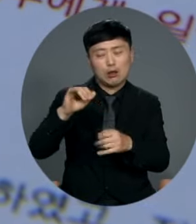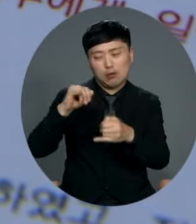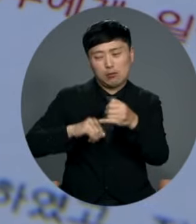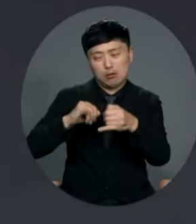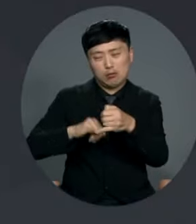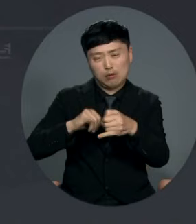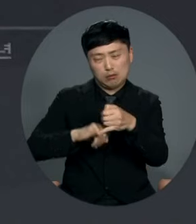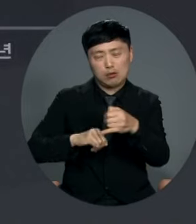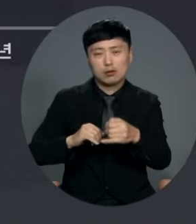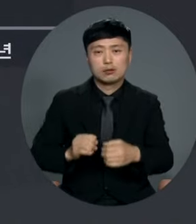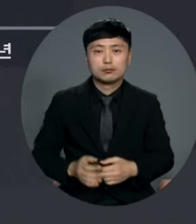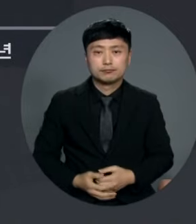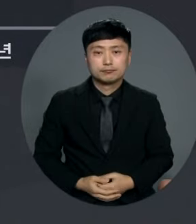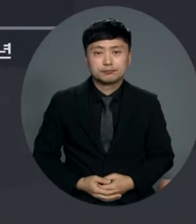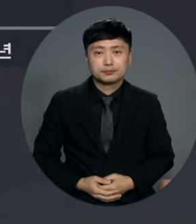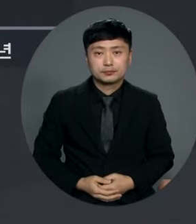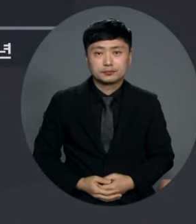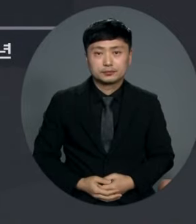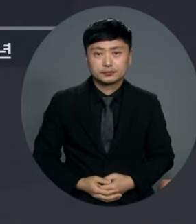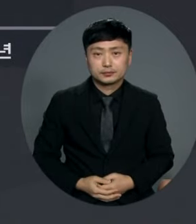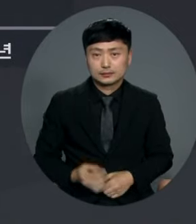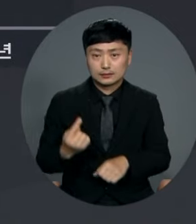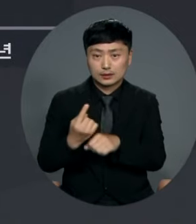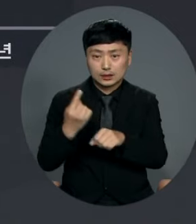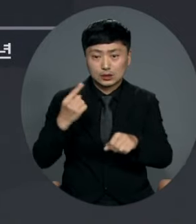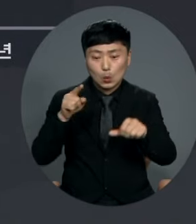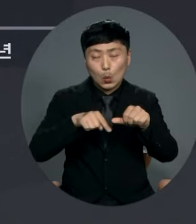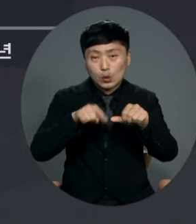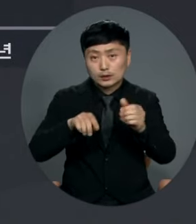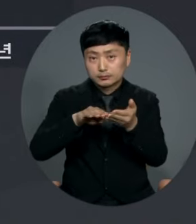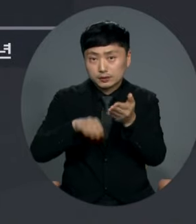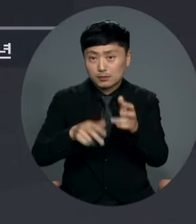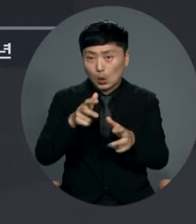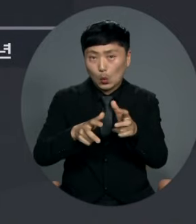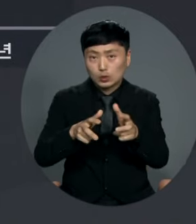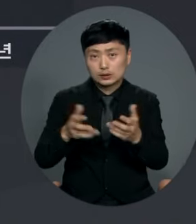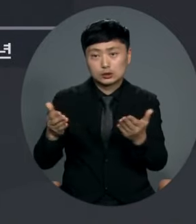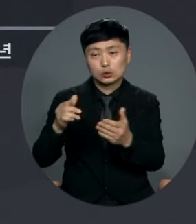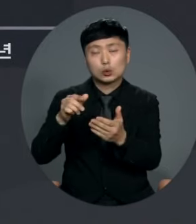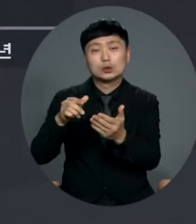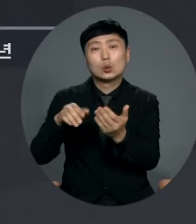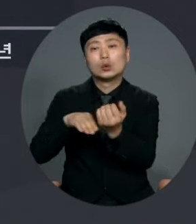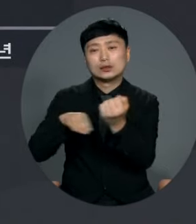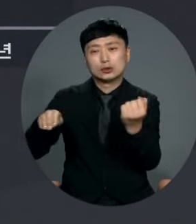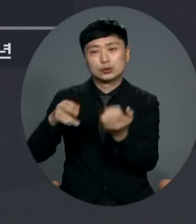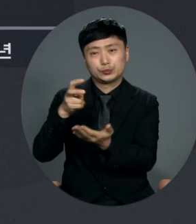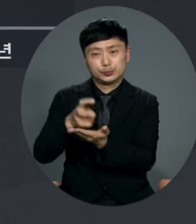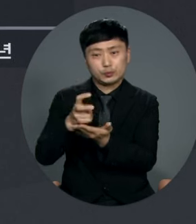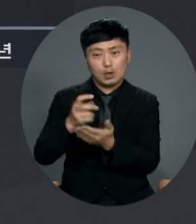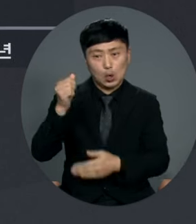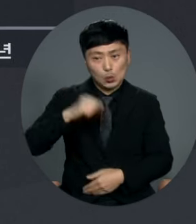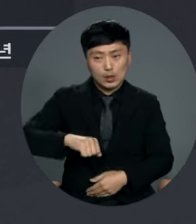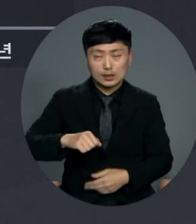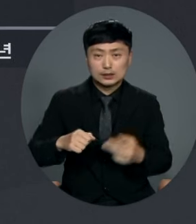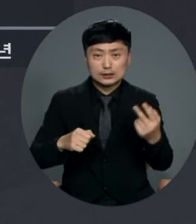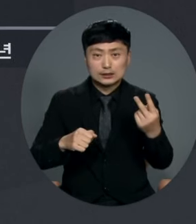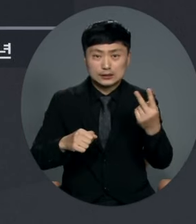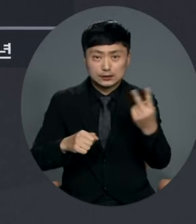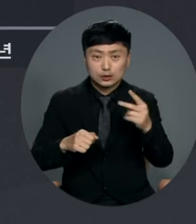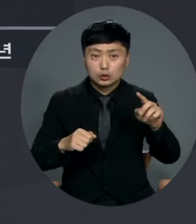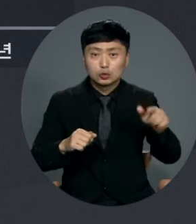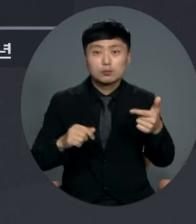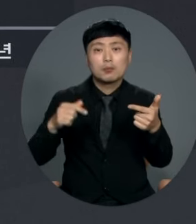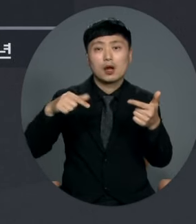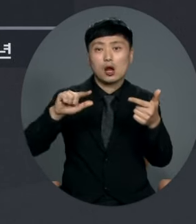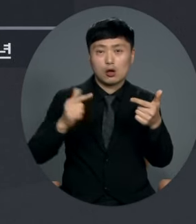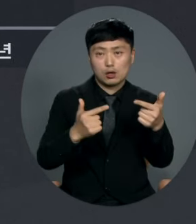감감무소식입니다. 지난해 5인 미만 사업장에서 근로기준법을 위반했다는 신고는 2,600여 건.